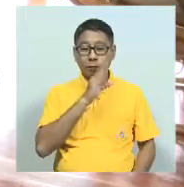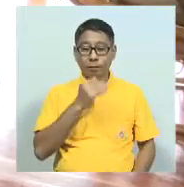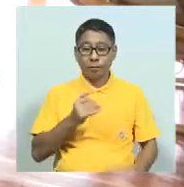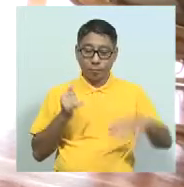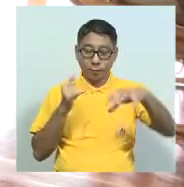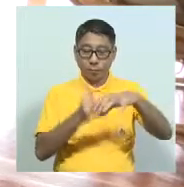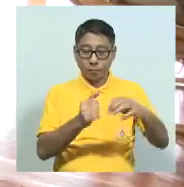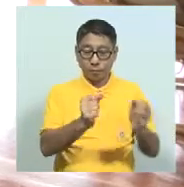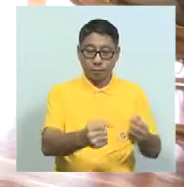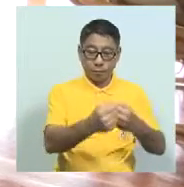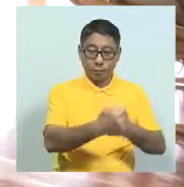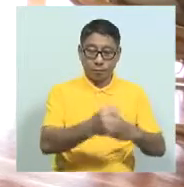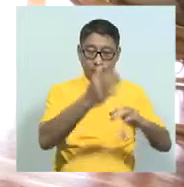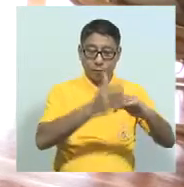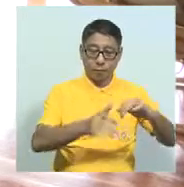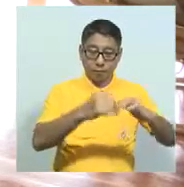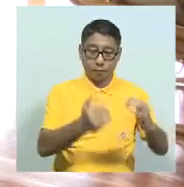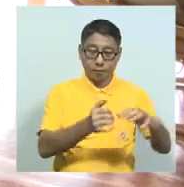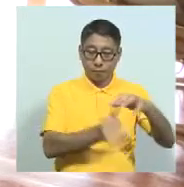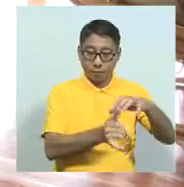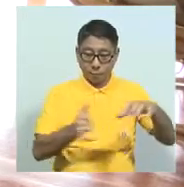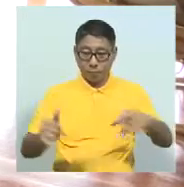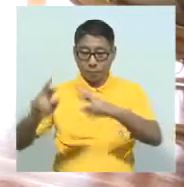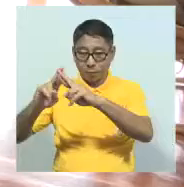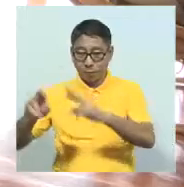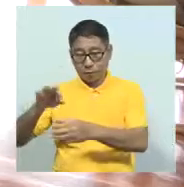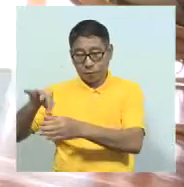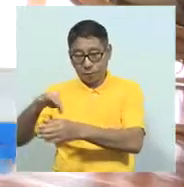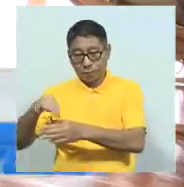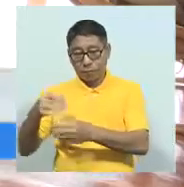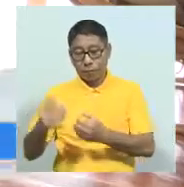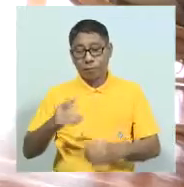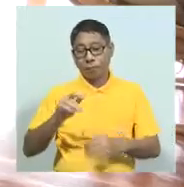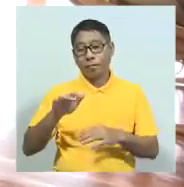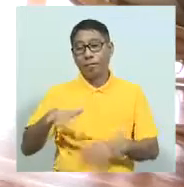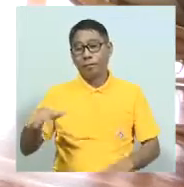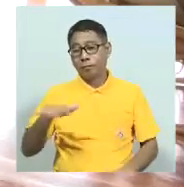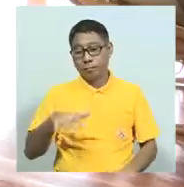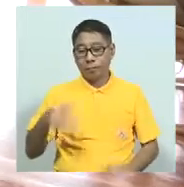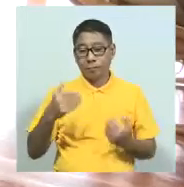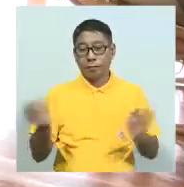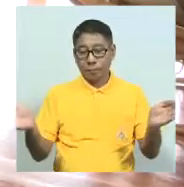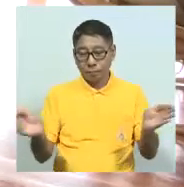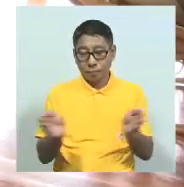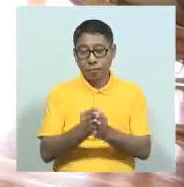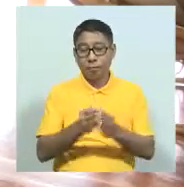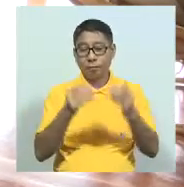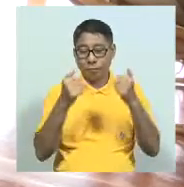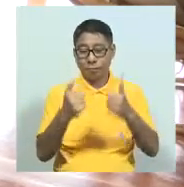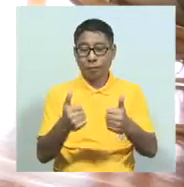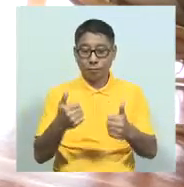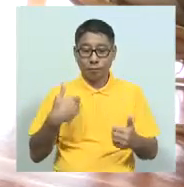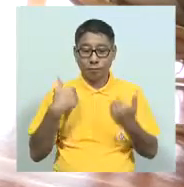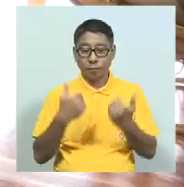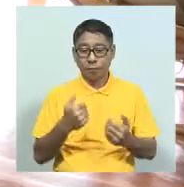ไปสวนทุเรียนหนึ่งที่แล้วก็มาร้านกาแฟอีกหนึ่งที่มันก็ธรรมดาธรรมดาแต่ว่าถ้ามันรวมกันก็ดีแล้วก็ถือว่า